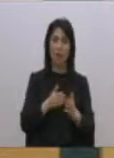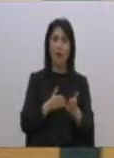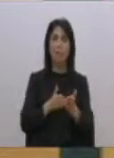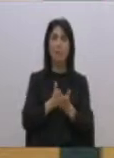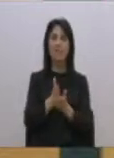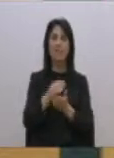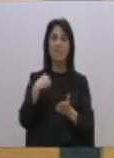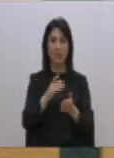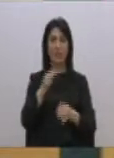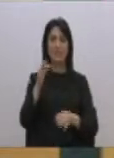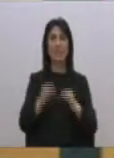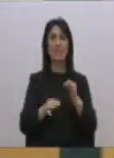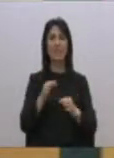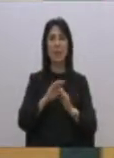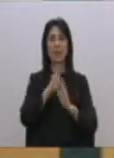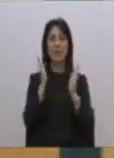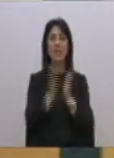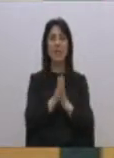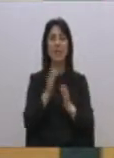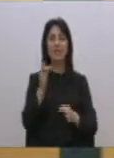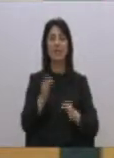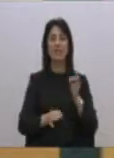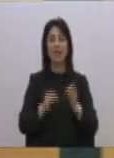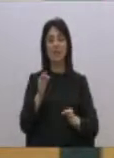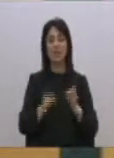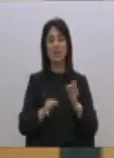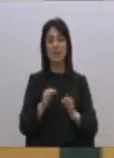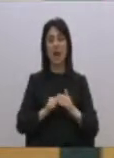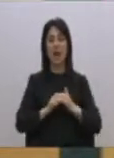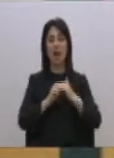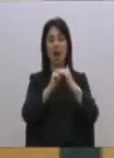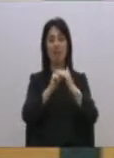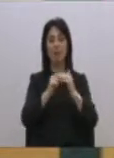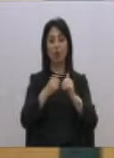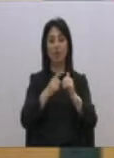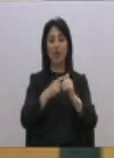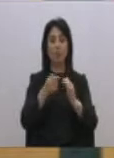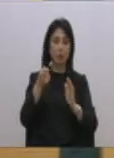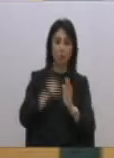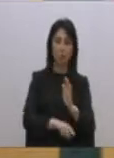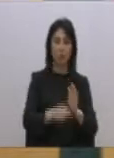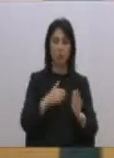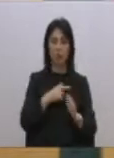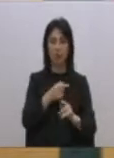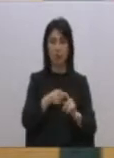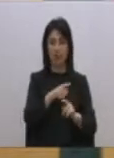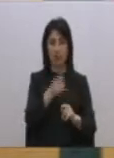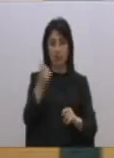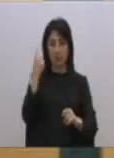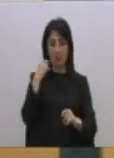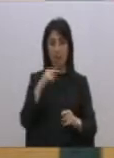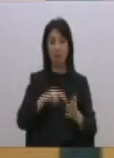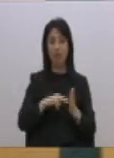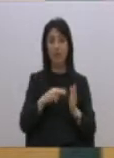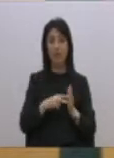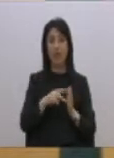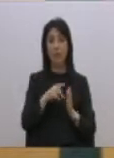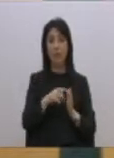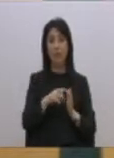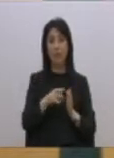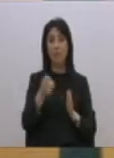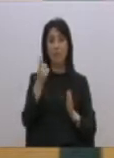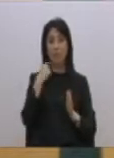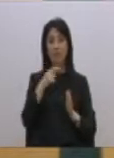დაასახელა სტრასბურგმა, ეს იყო მთლიანად სასამართლოს ავტორიტეტის და რეპუტაციის შელახვა და თქვენ რომ ეს მაშინ დაგეგმოთ,